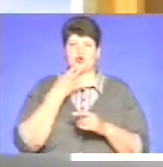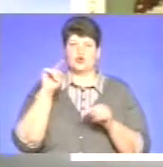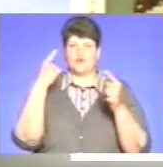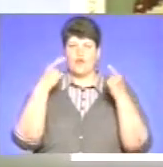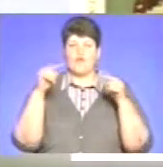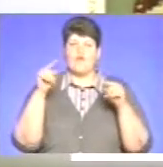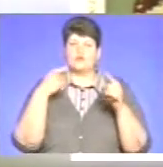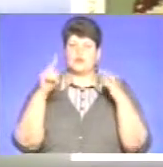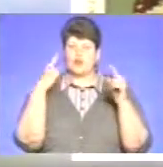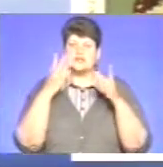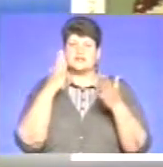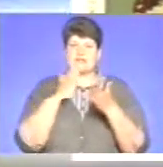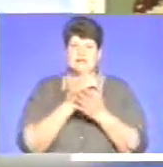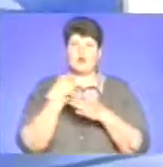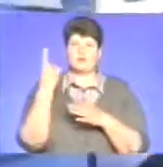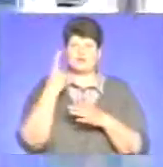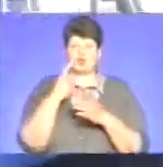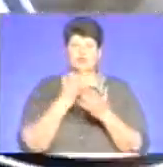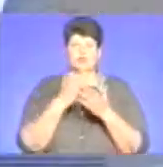триває у обласному краєзнавчому музеї.